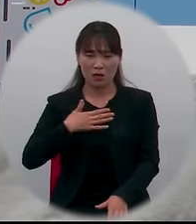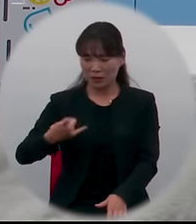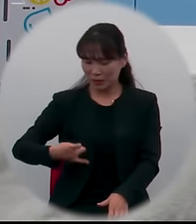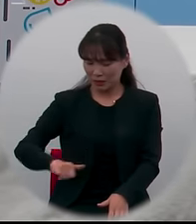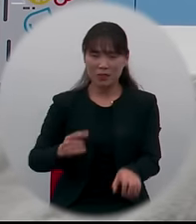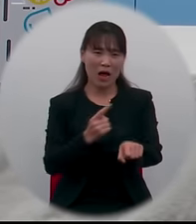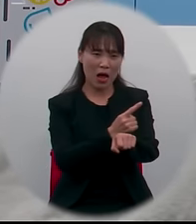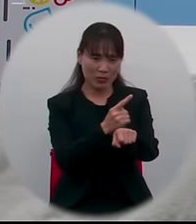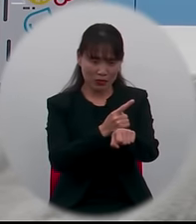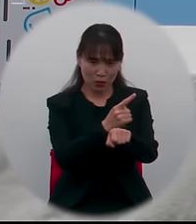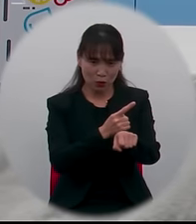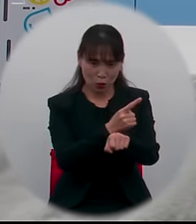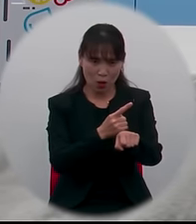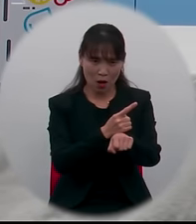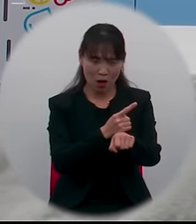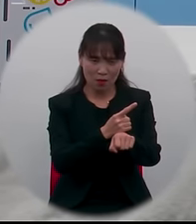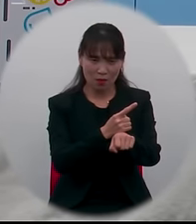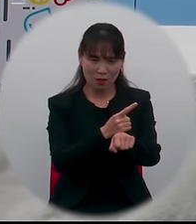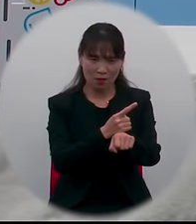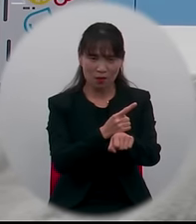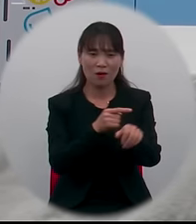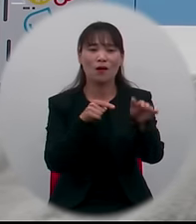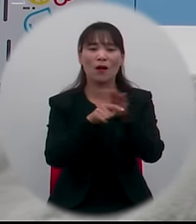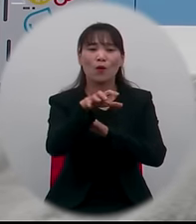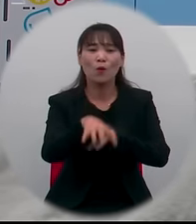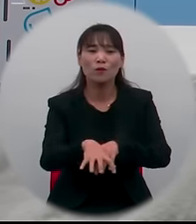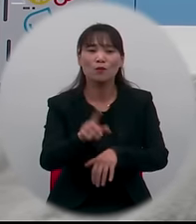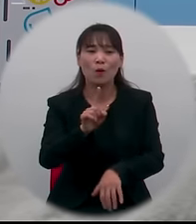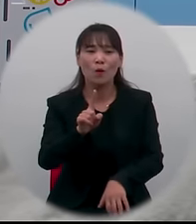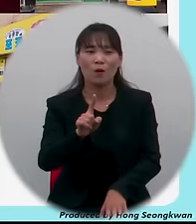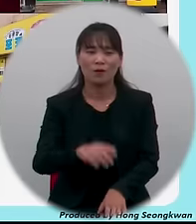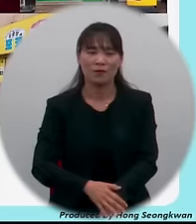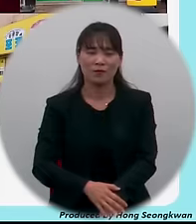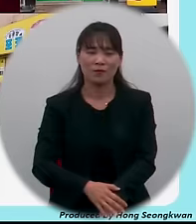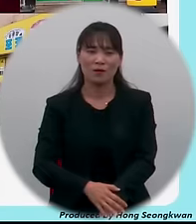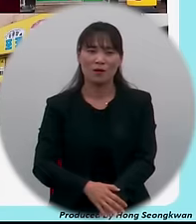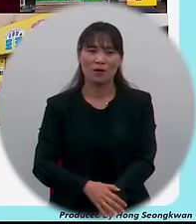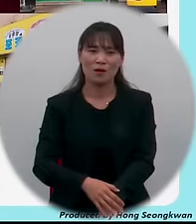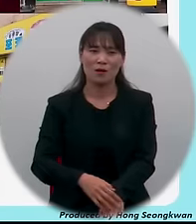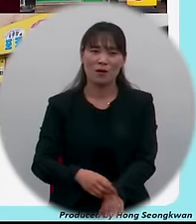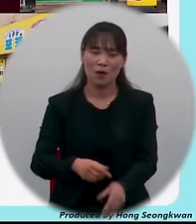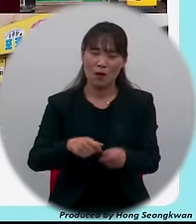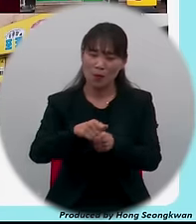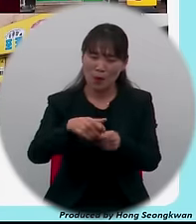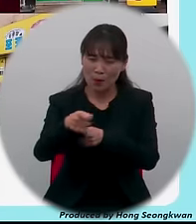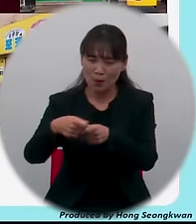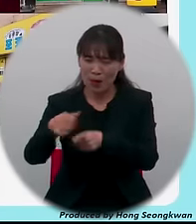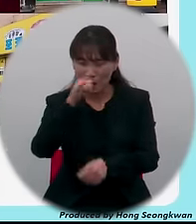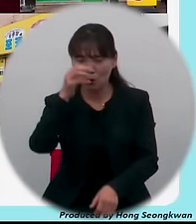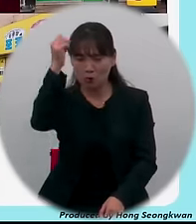이런 곳에 가서 놀고 있다면 허락하실 겁니까 칩을 돌리고 있고 슬롯 머신 돌리고 있으면 절대 허락 안